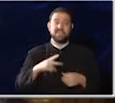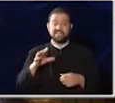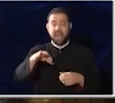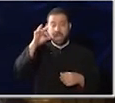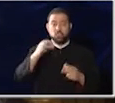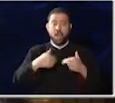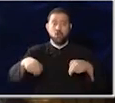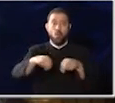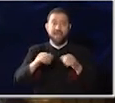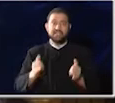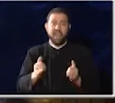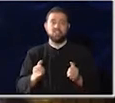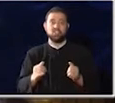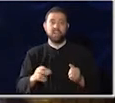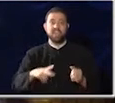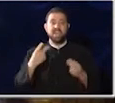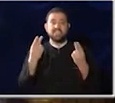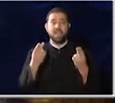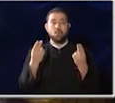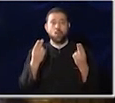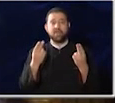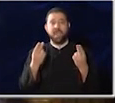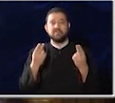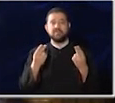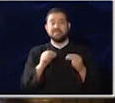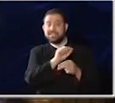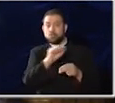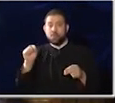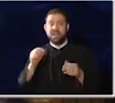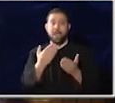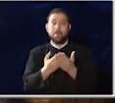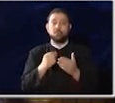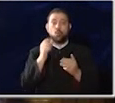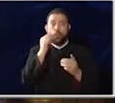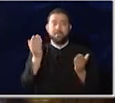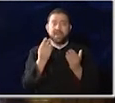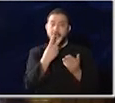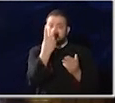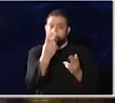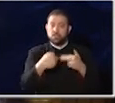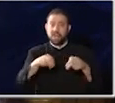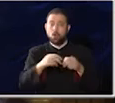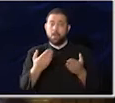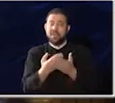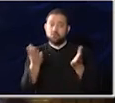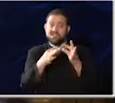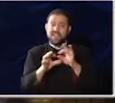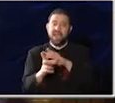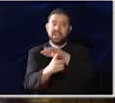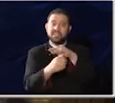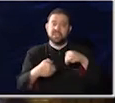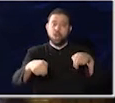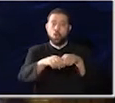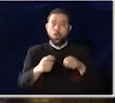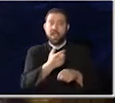alegerea noastră. Aici e foarte important să subliniem pentru telespectatori și pentru fiecare dintre noi